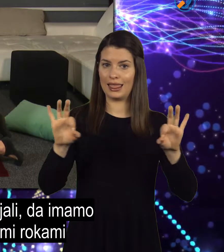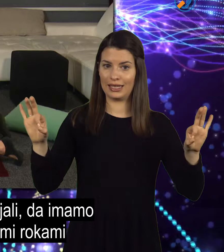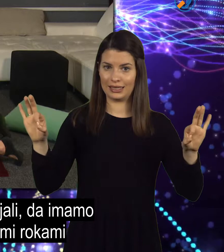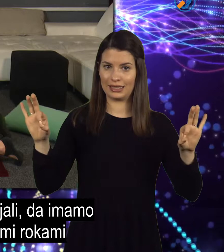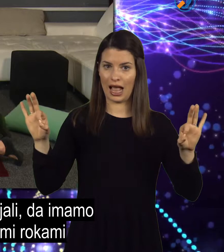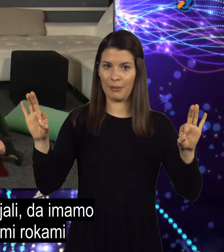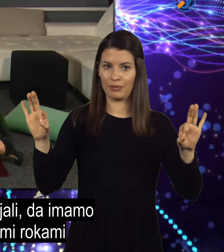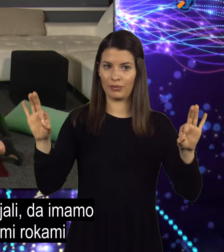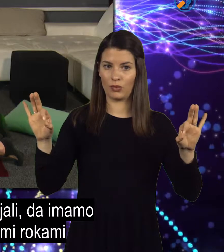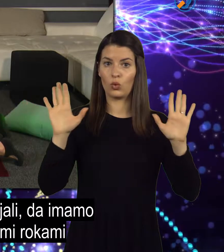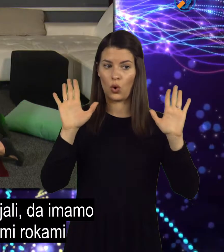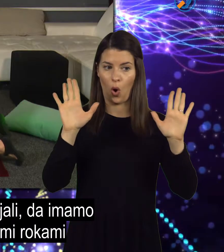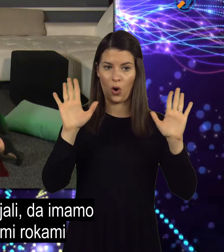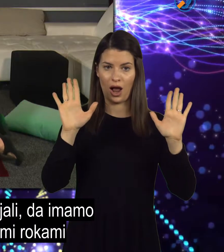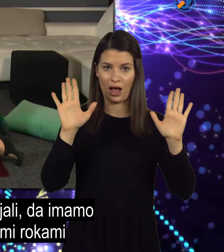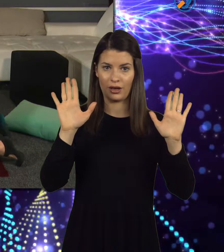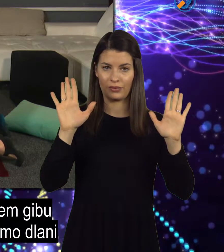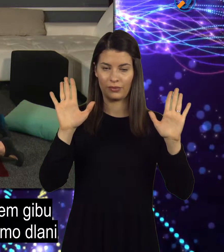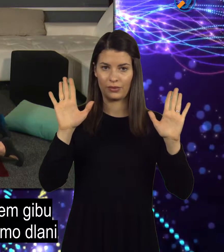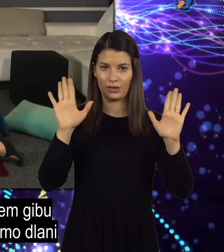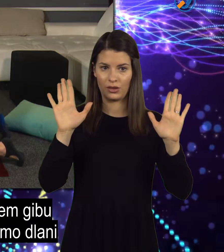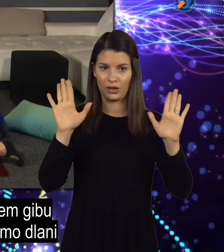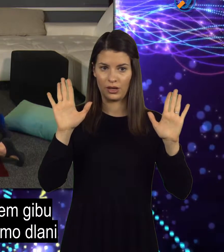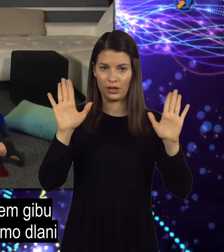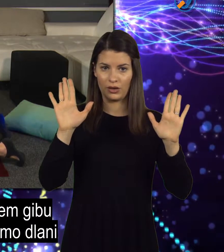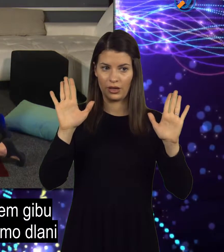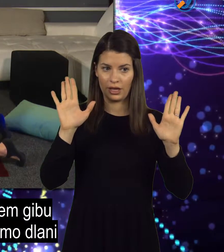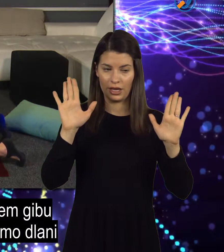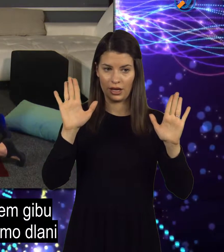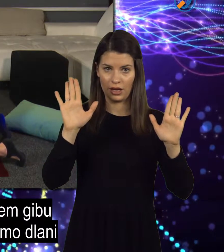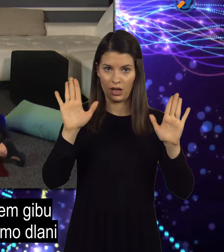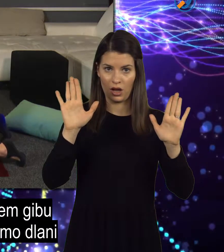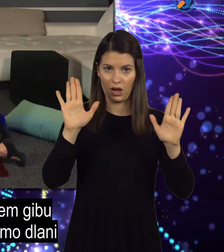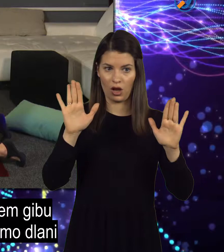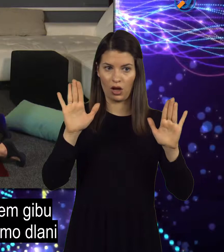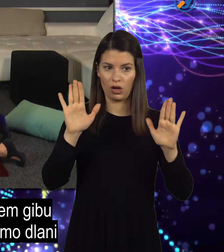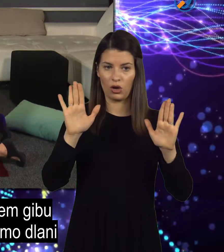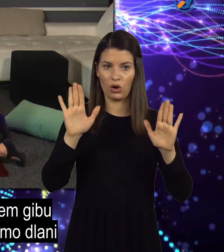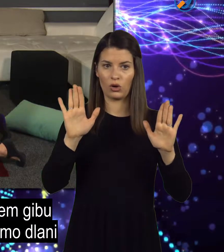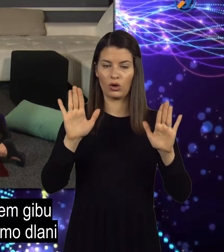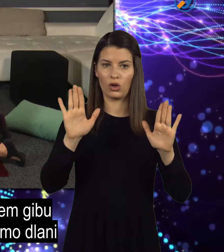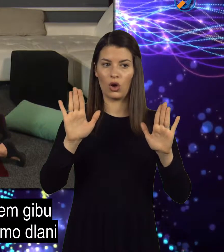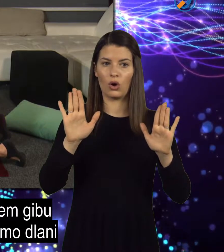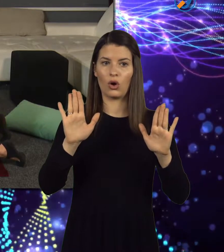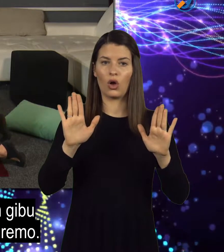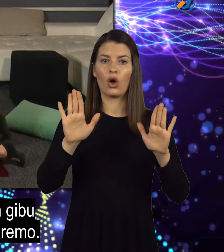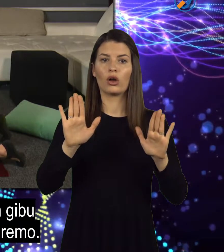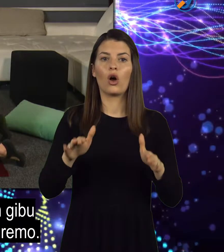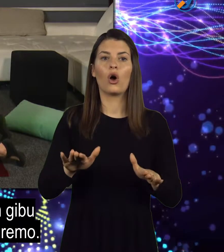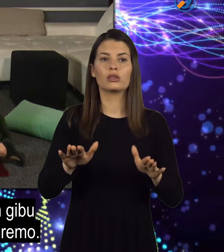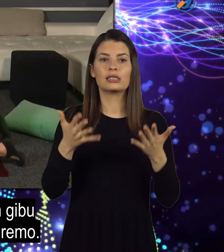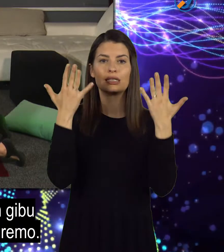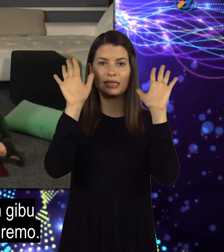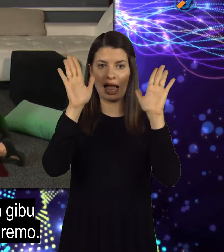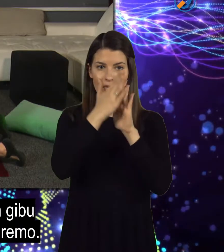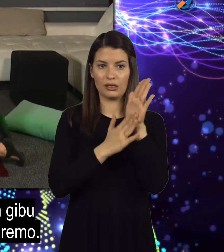palico med svojimi rokami in gremo v enem gibu nad njo, odrivamo dlani in v drugem